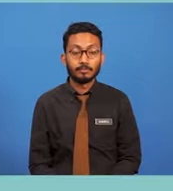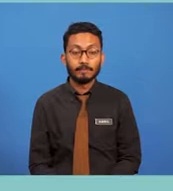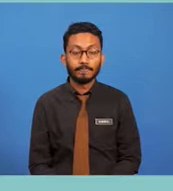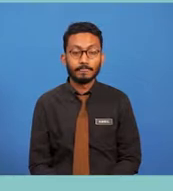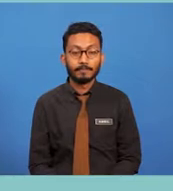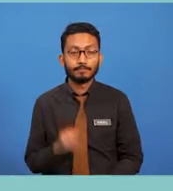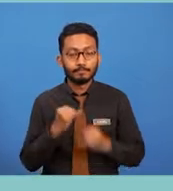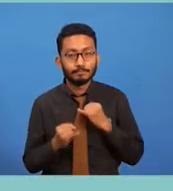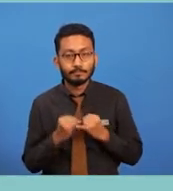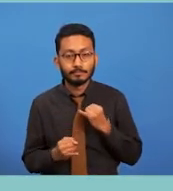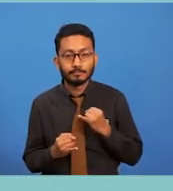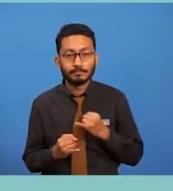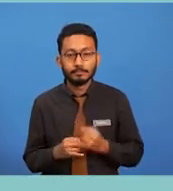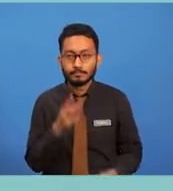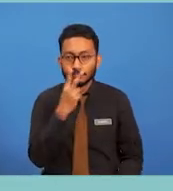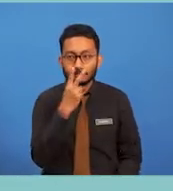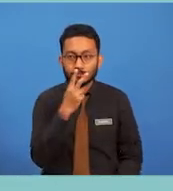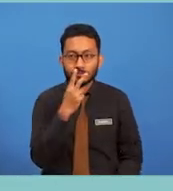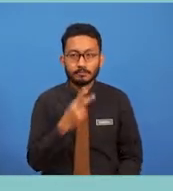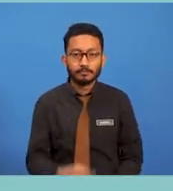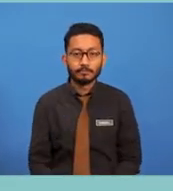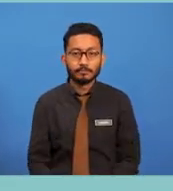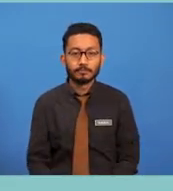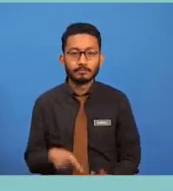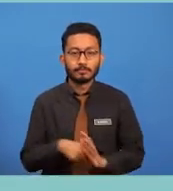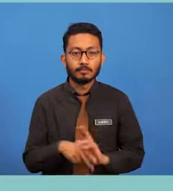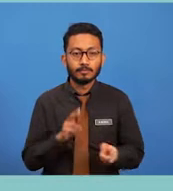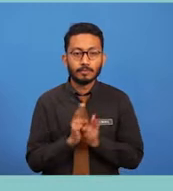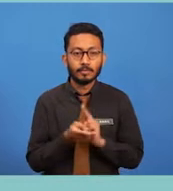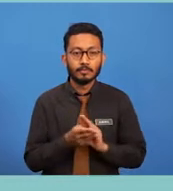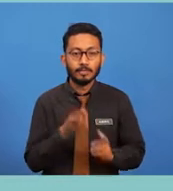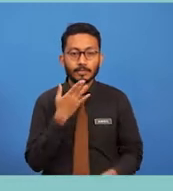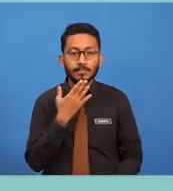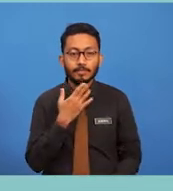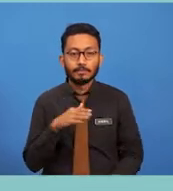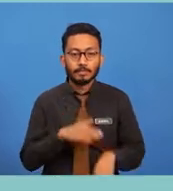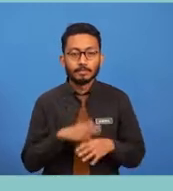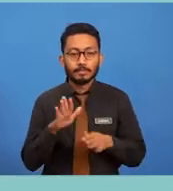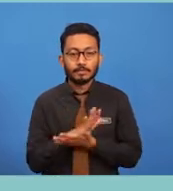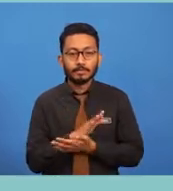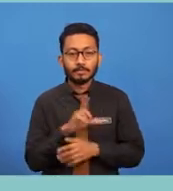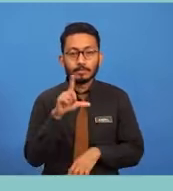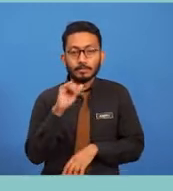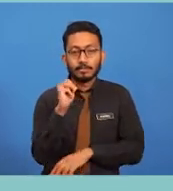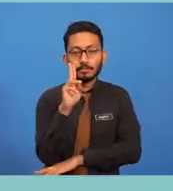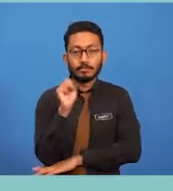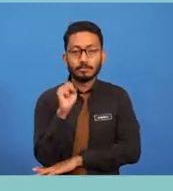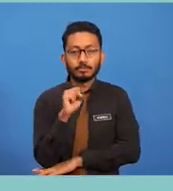Yang terakhir, perhatikan sebarang perubahan warna pada kertas litmus